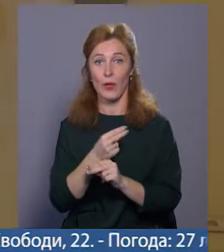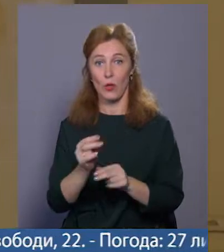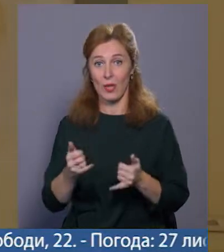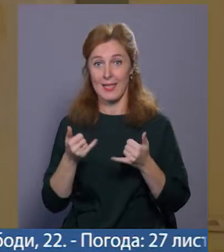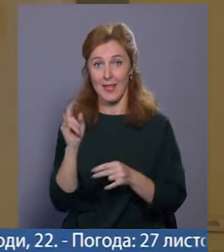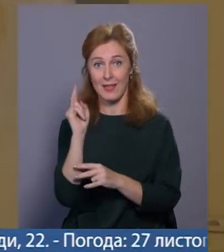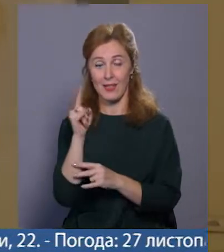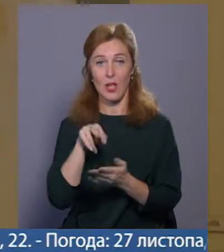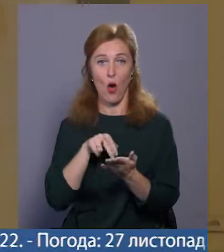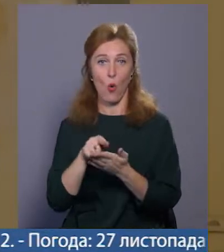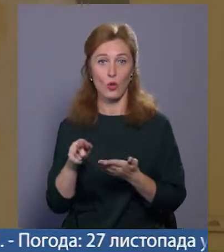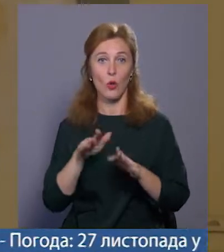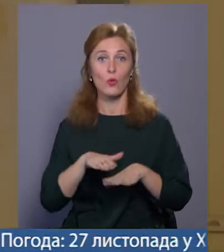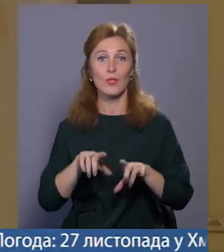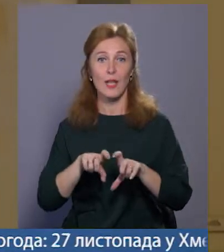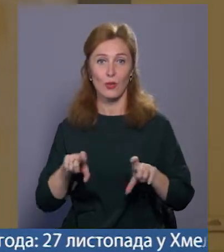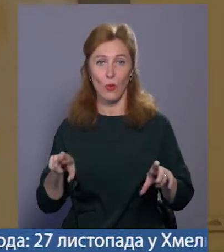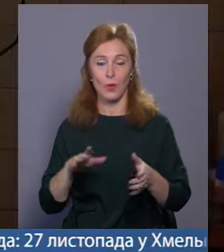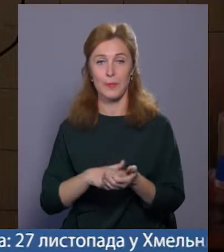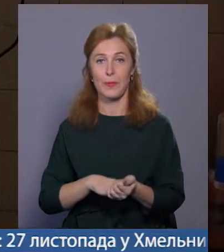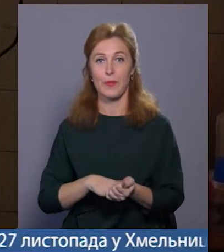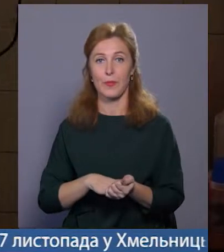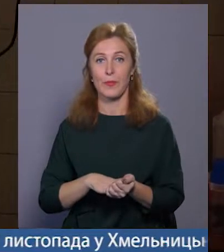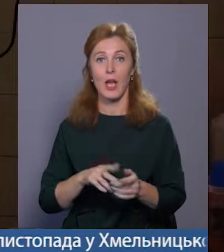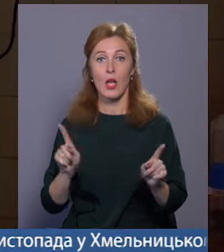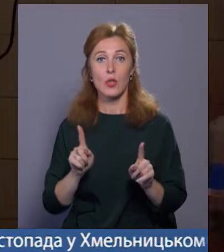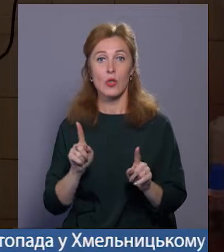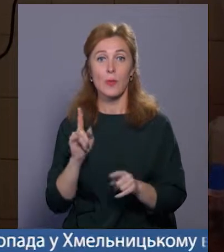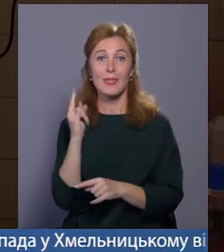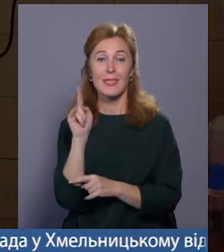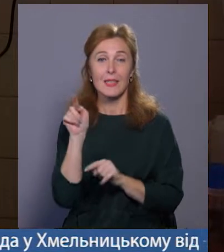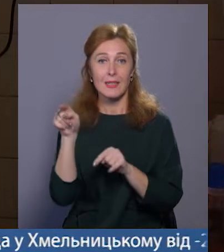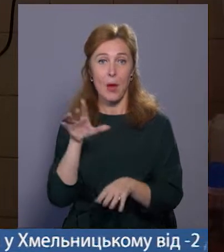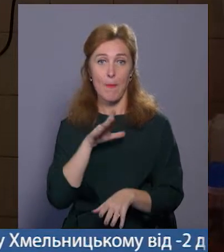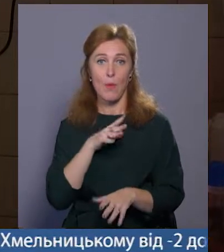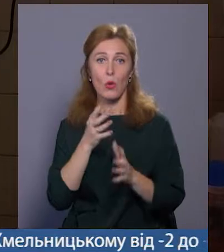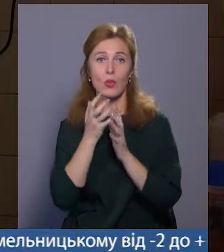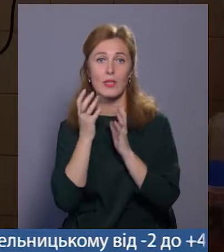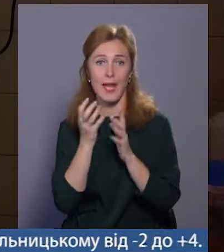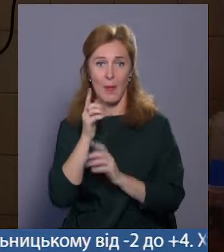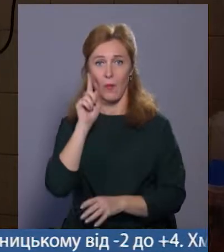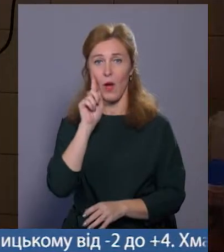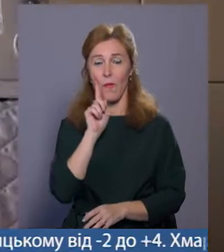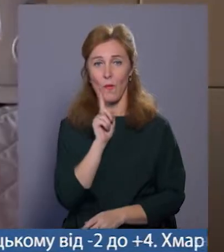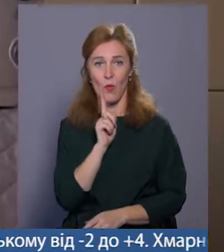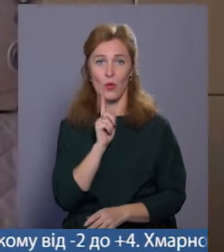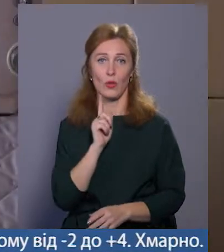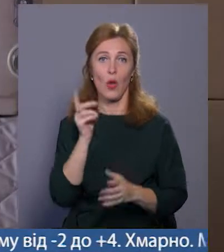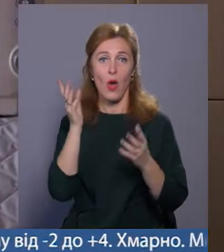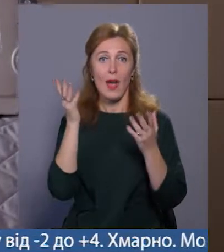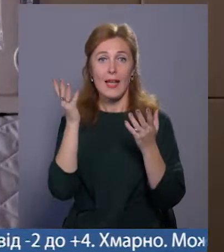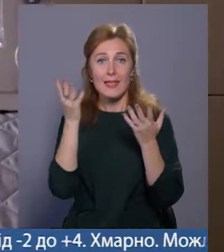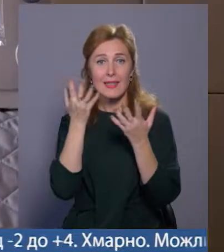поспішайок головне – почуватися, як в утробі матері. Щоб їм було там тепло, комфортно, затишно, темно. Оце